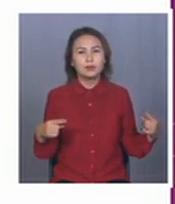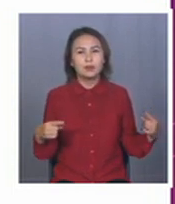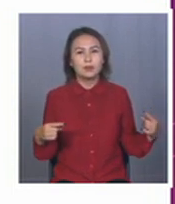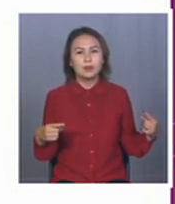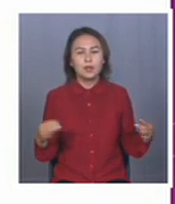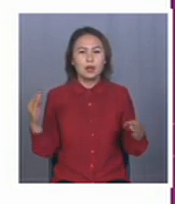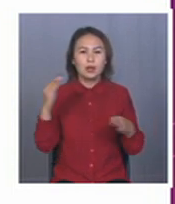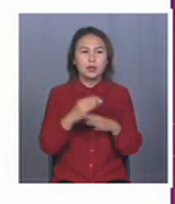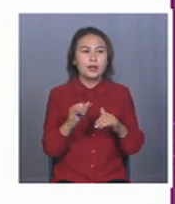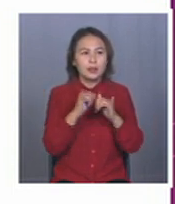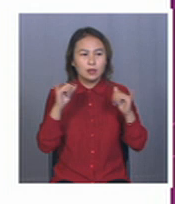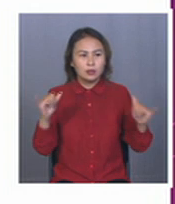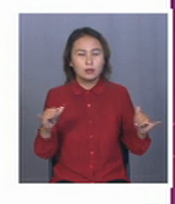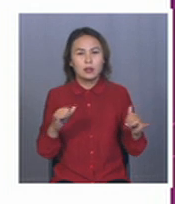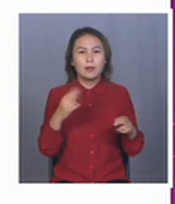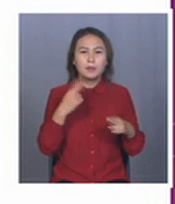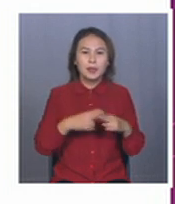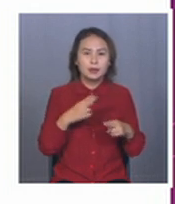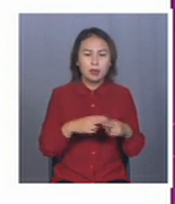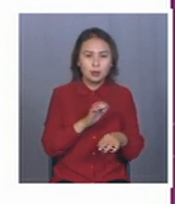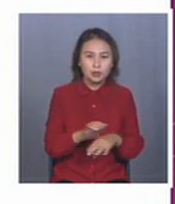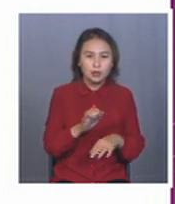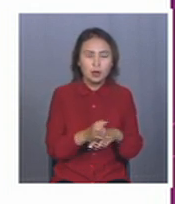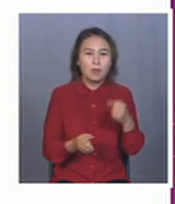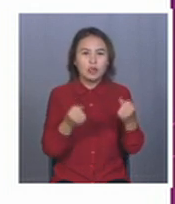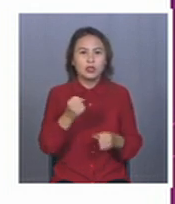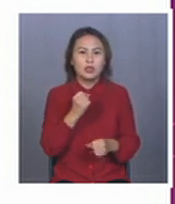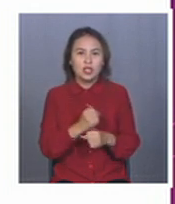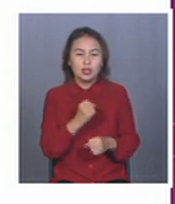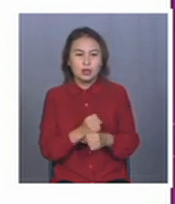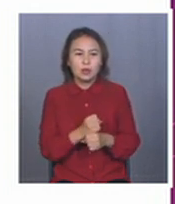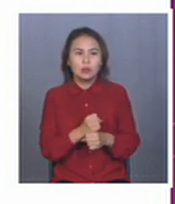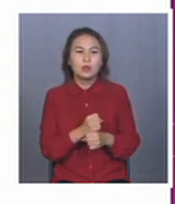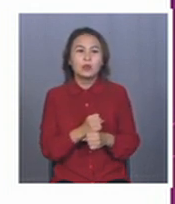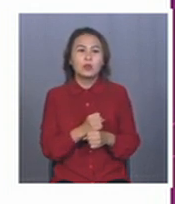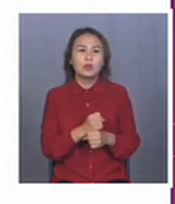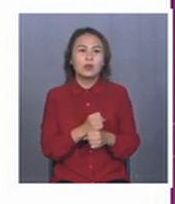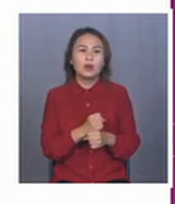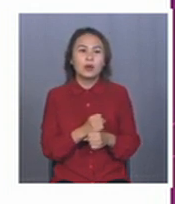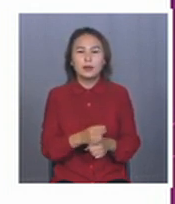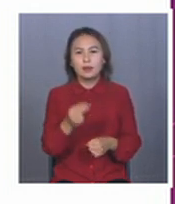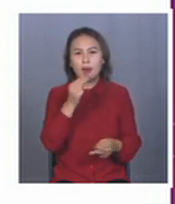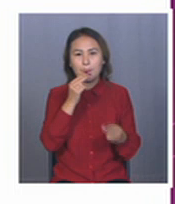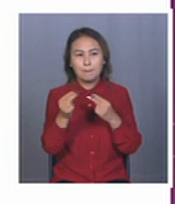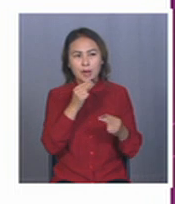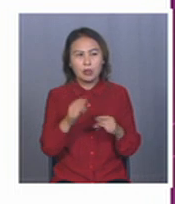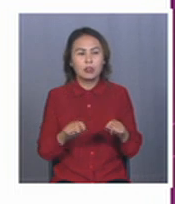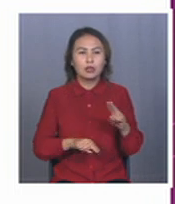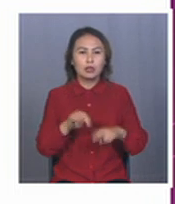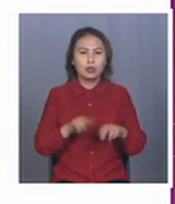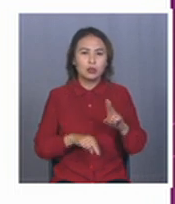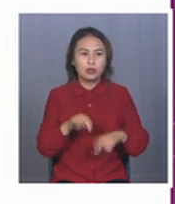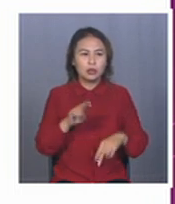кен өңдеу, металл өңдеу, машина жасау өнеркәсіптері, тамақ, құрылыс,